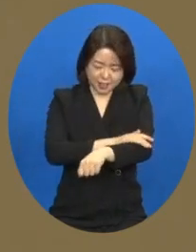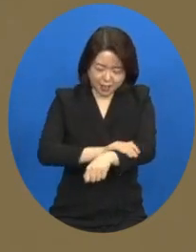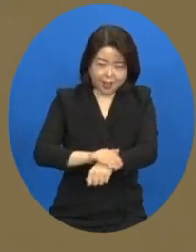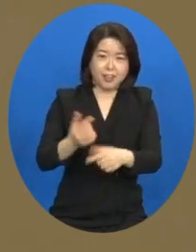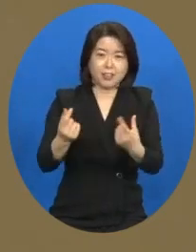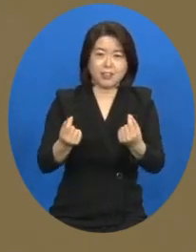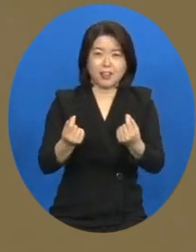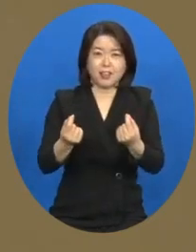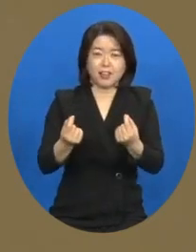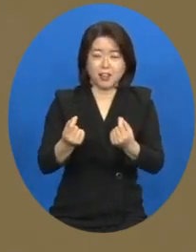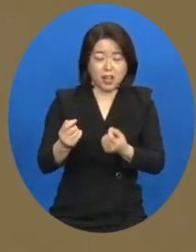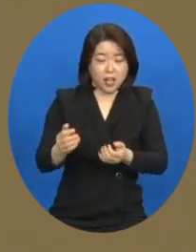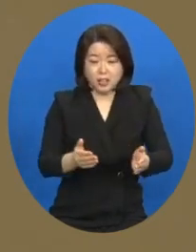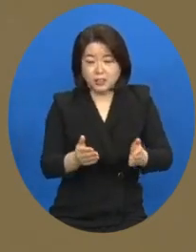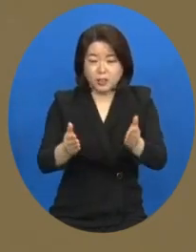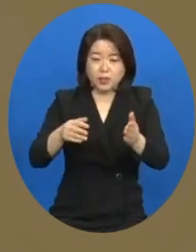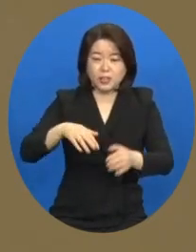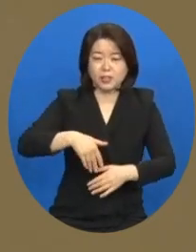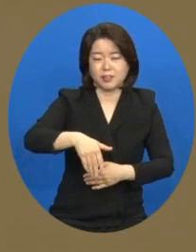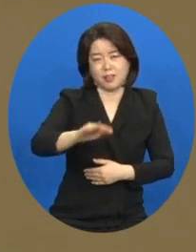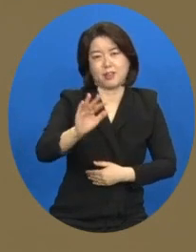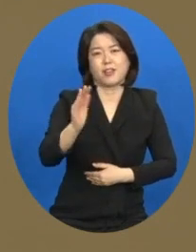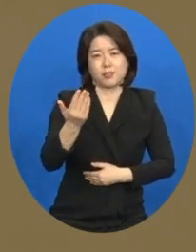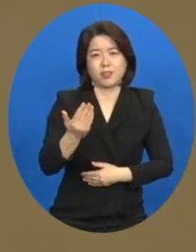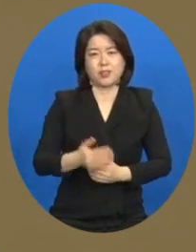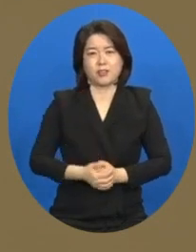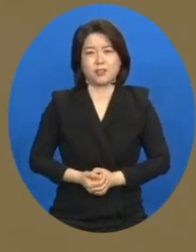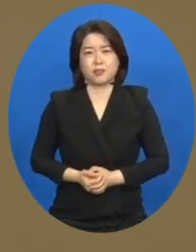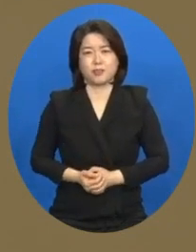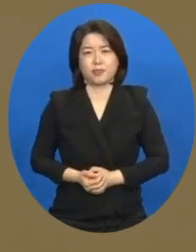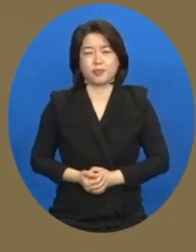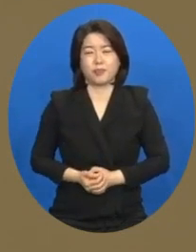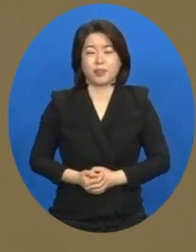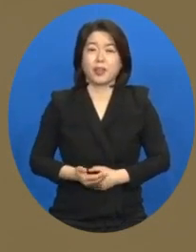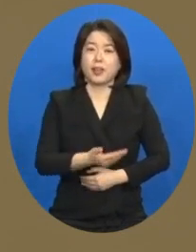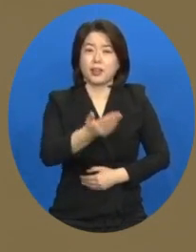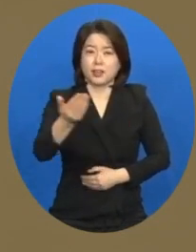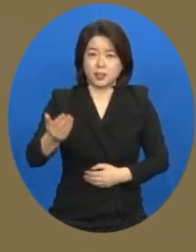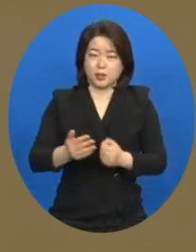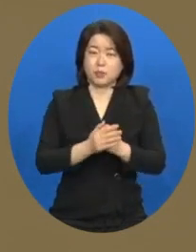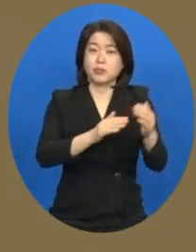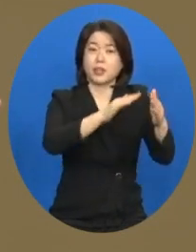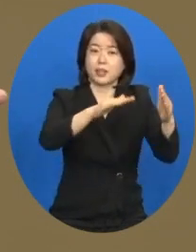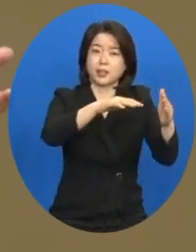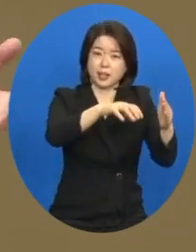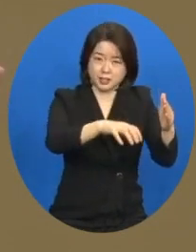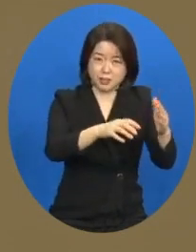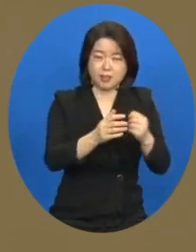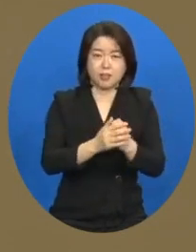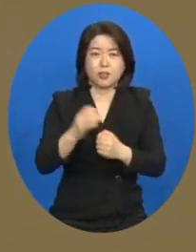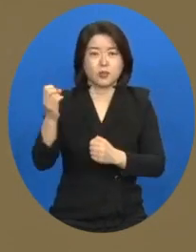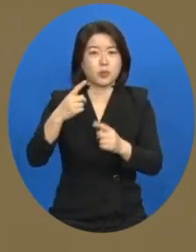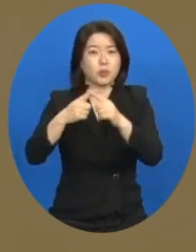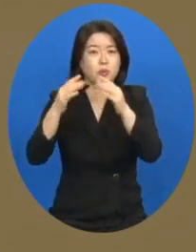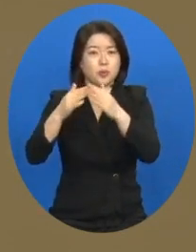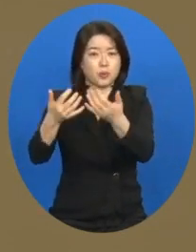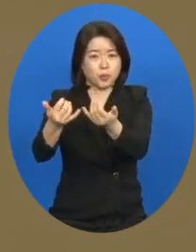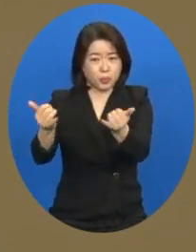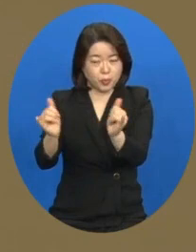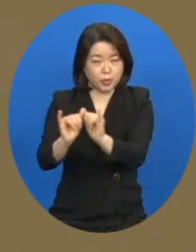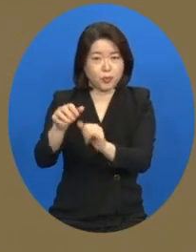그런 길을 가게 되더라고요. 여러분, 여러분의 가정, 또 우리 교회